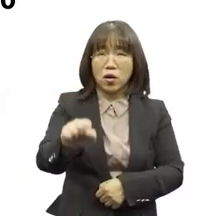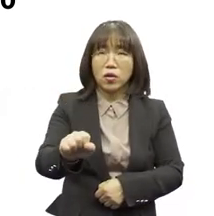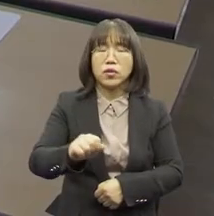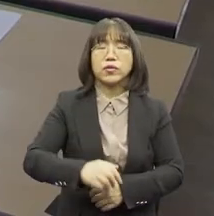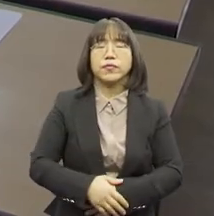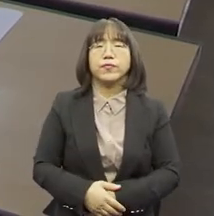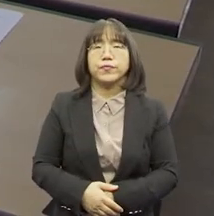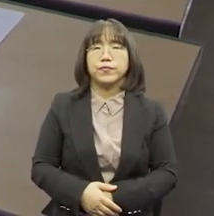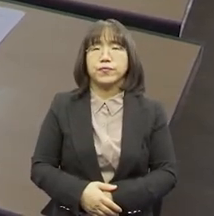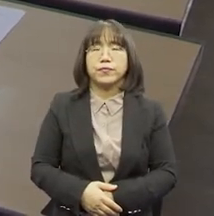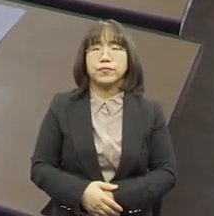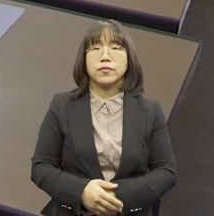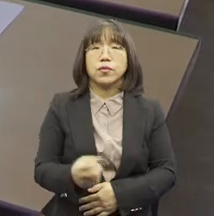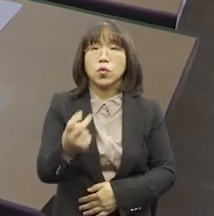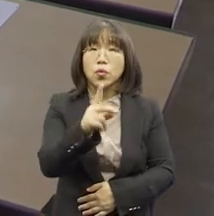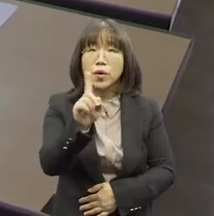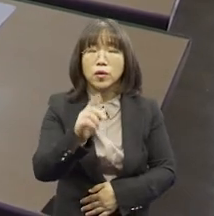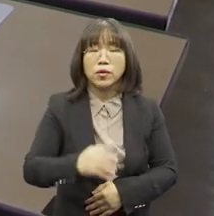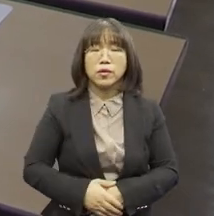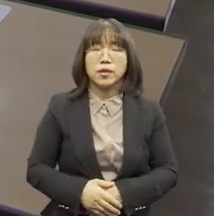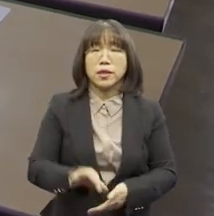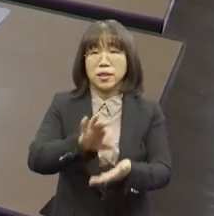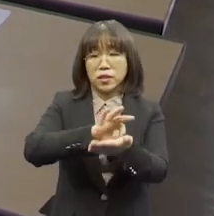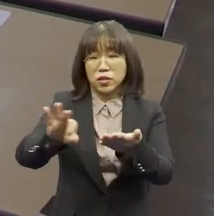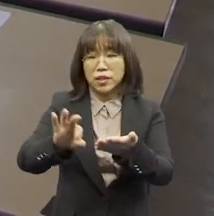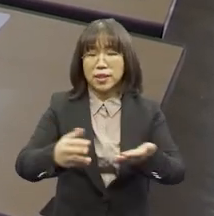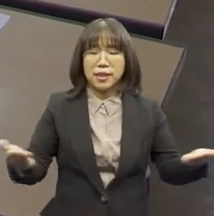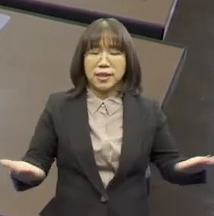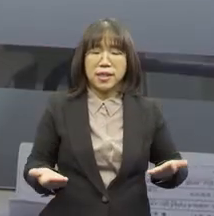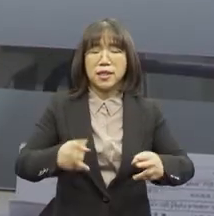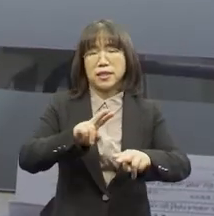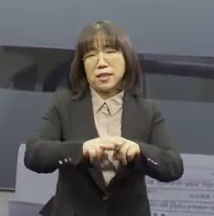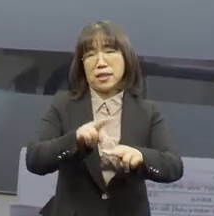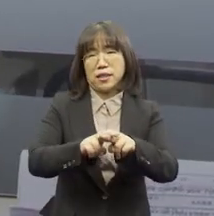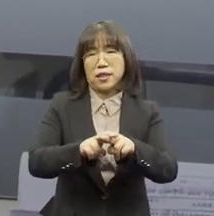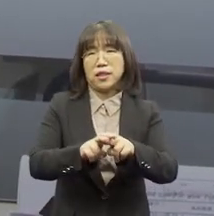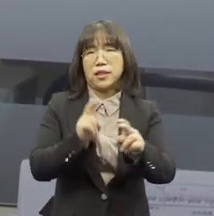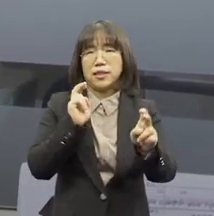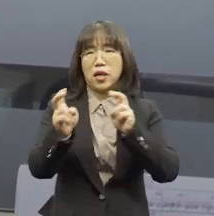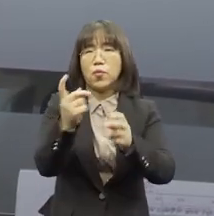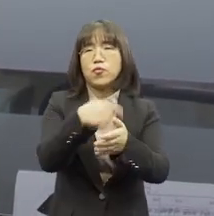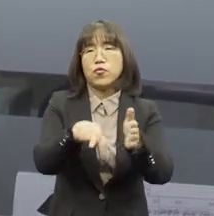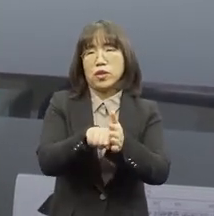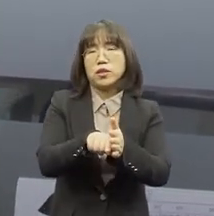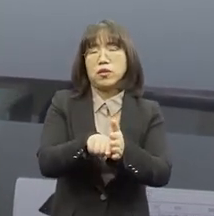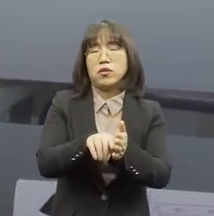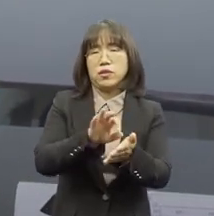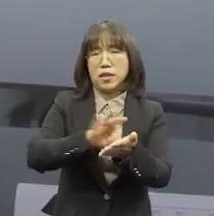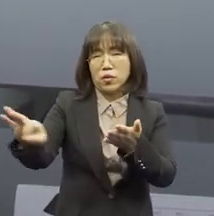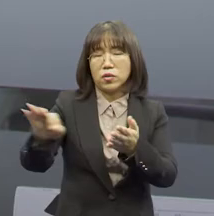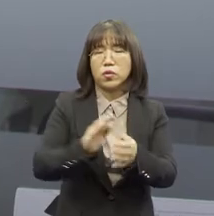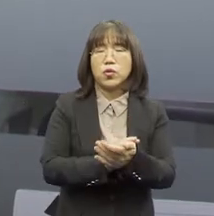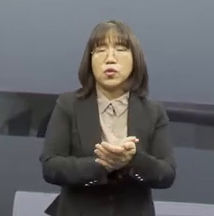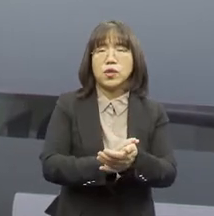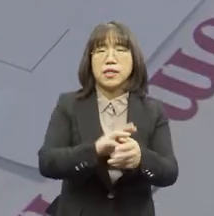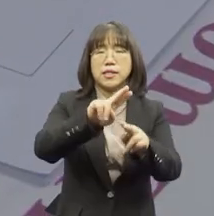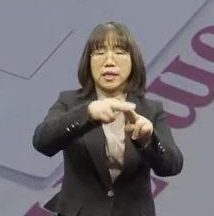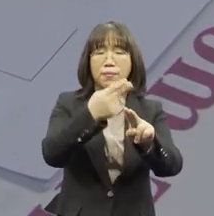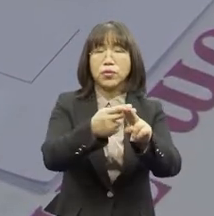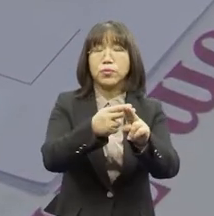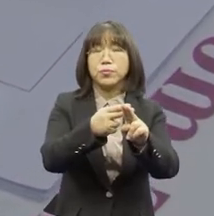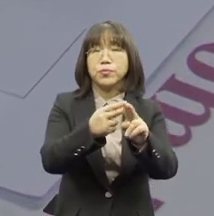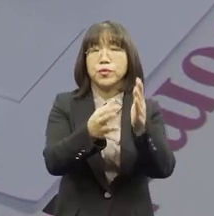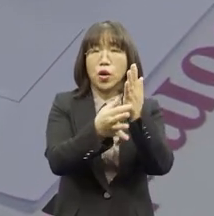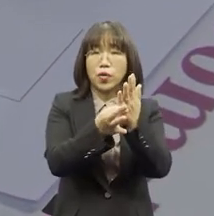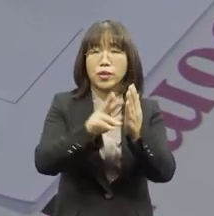됐습니다 주요 새 출 예산으로는 일자리 사업의 17억 7천만원 서울강서 사랑 상품권